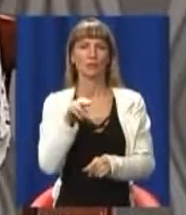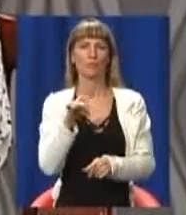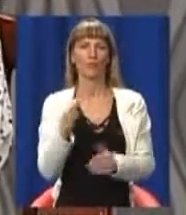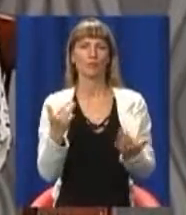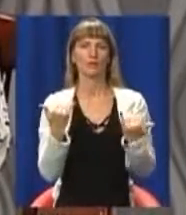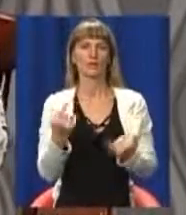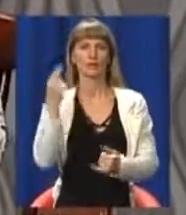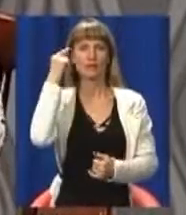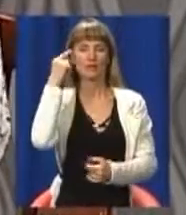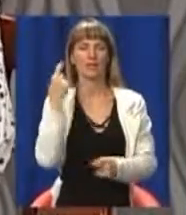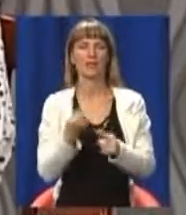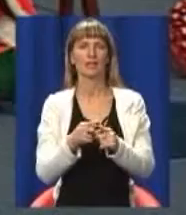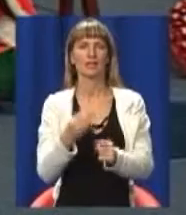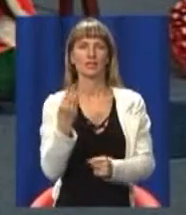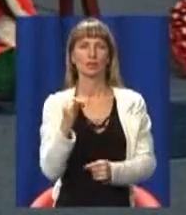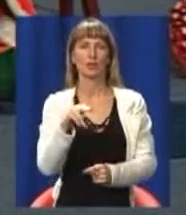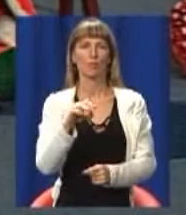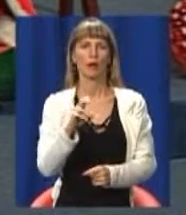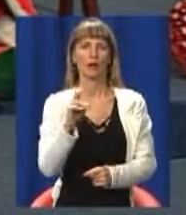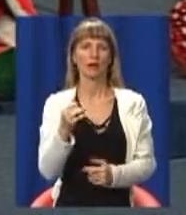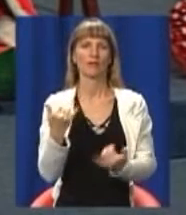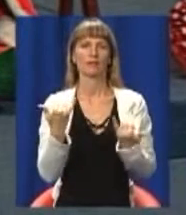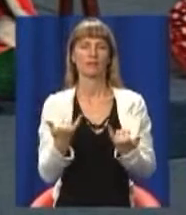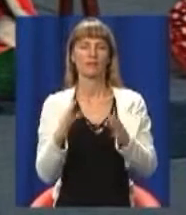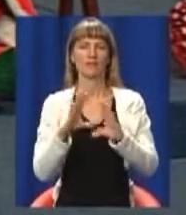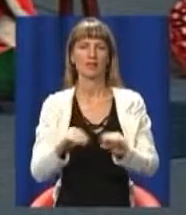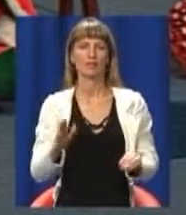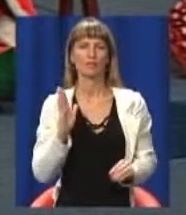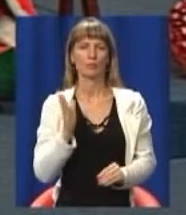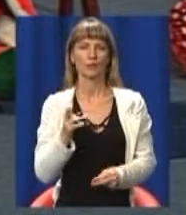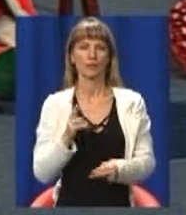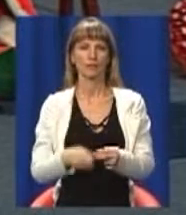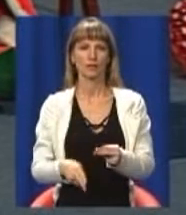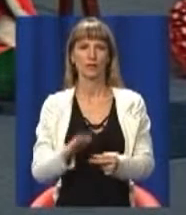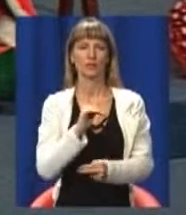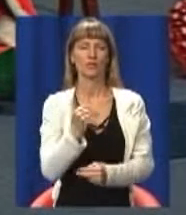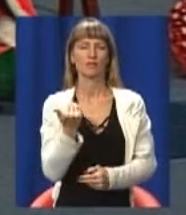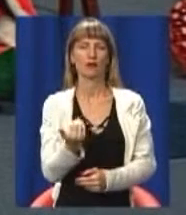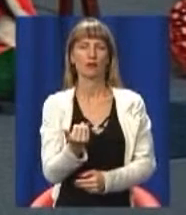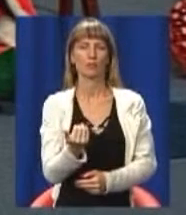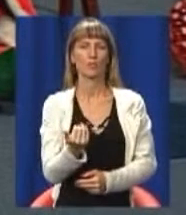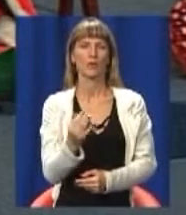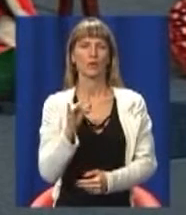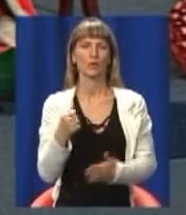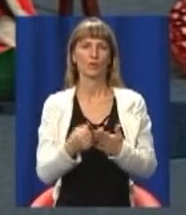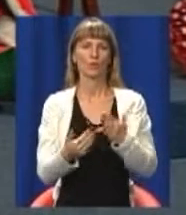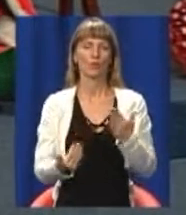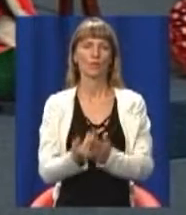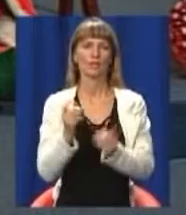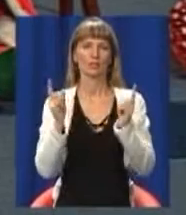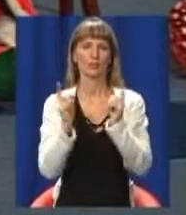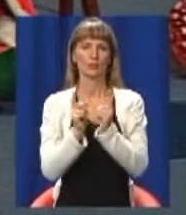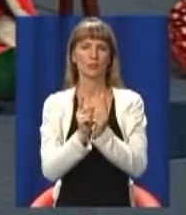зараз дізнавалися. Це шиперка. Ну все, друзі, ми на сьогодні будемо завершувати. Прощаємося з вами і до нових